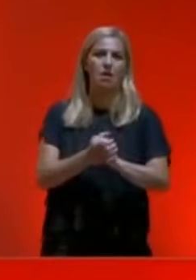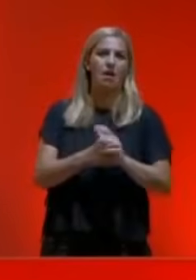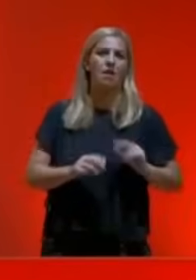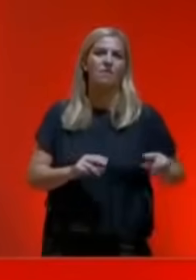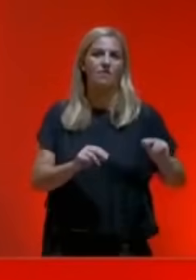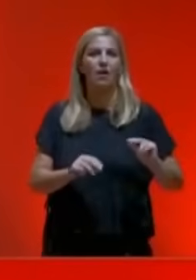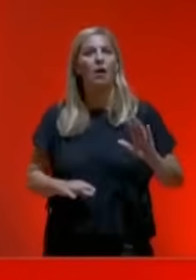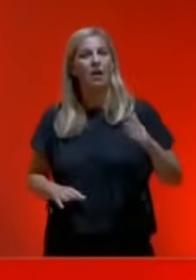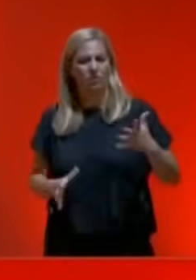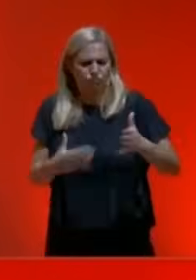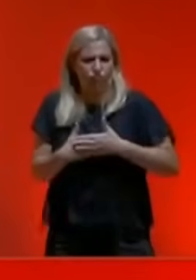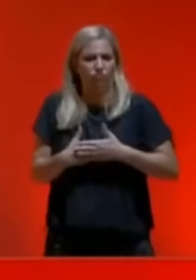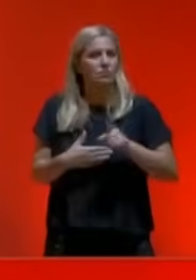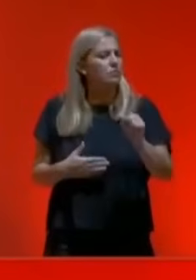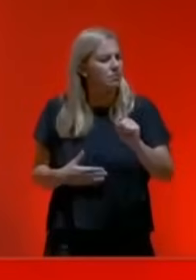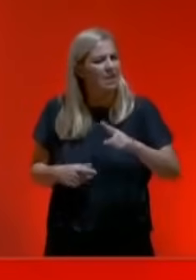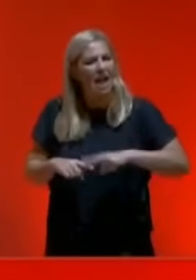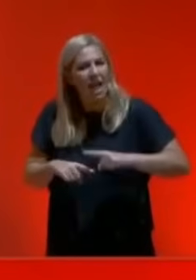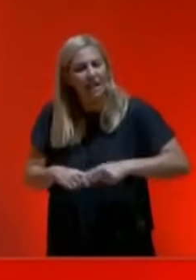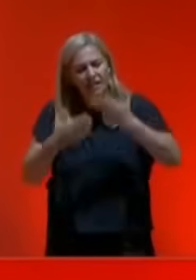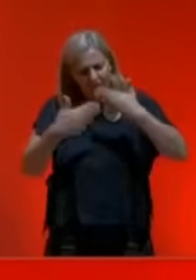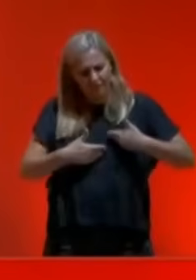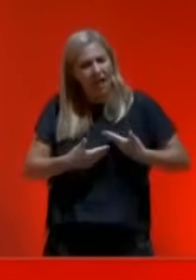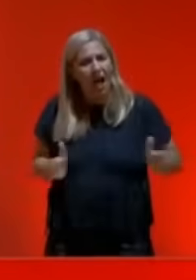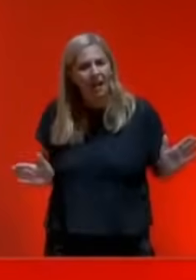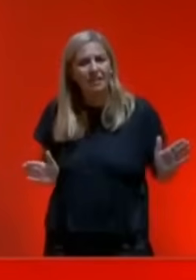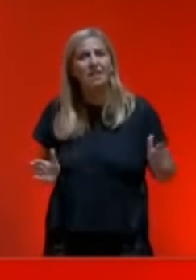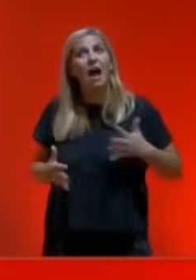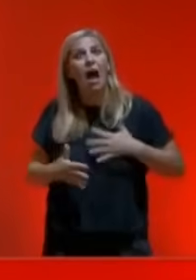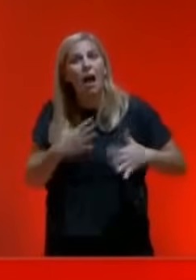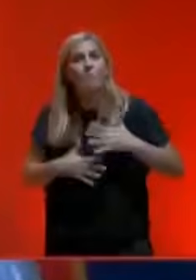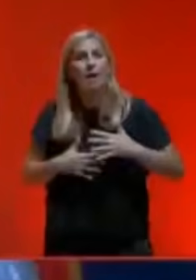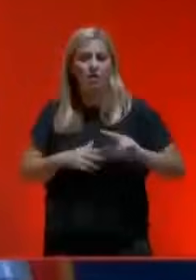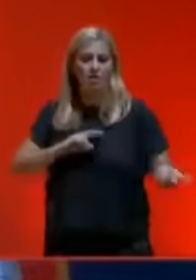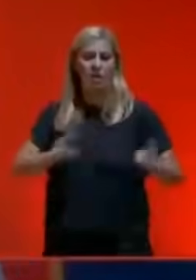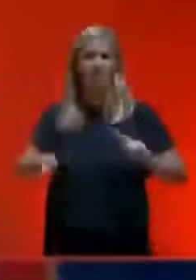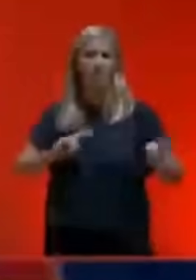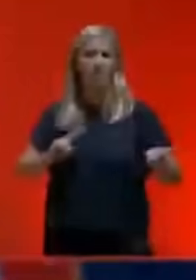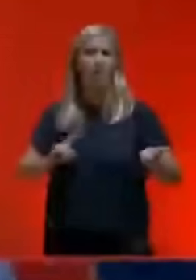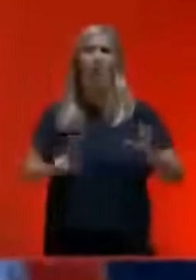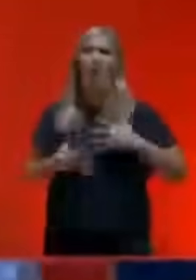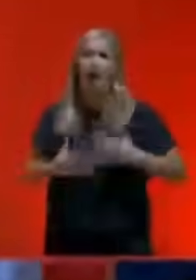είναι ανοιχτόκαρδοι άνθρωποι με αγάπη για την ιστορία του τόπου τους και των πλησίων.